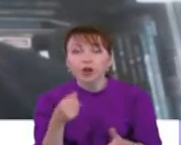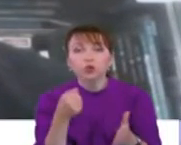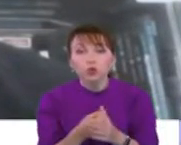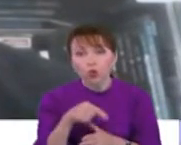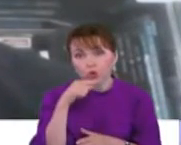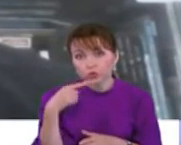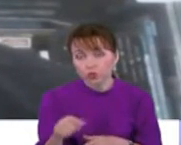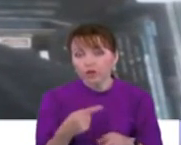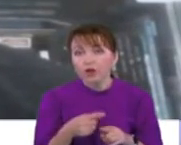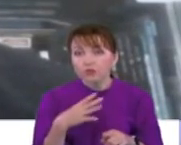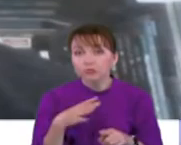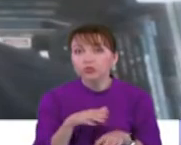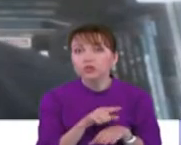танки